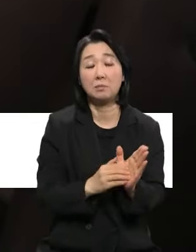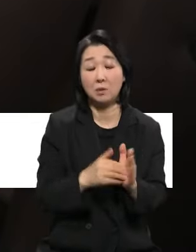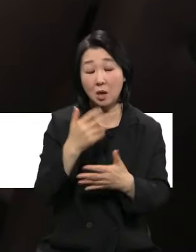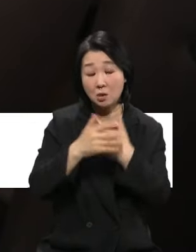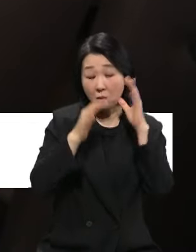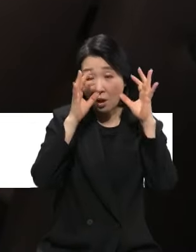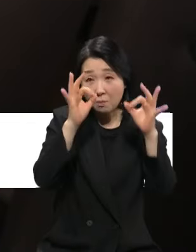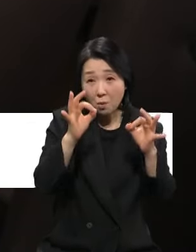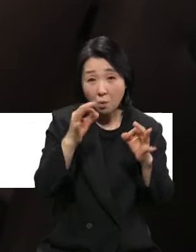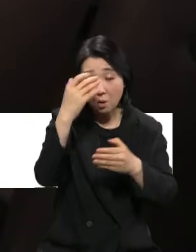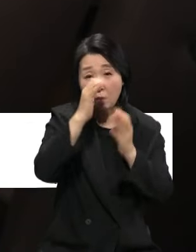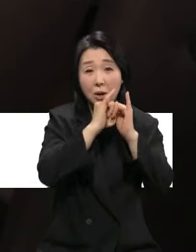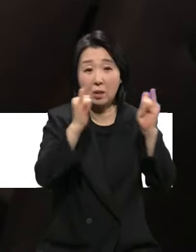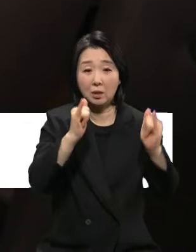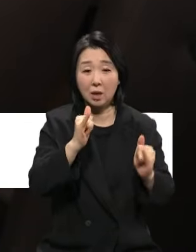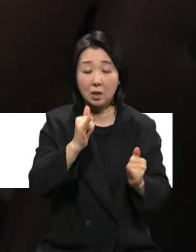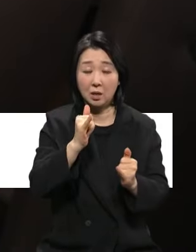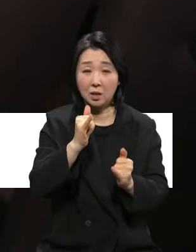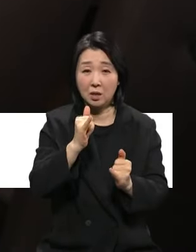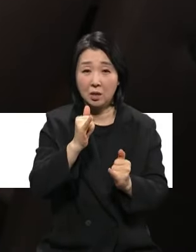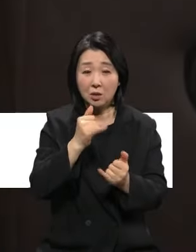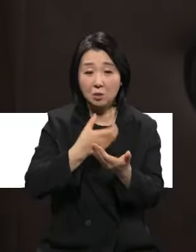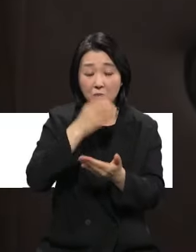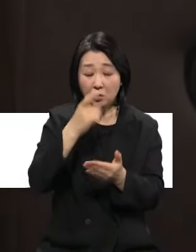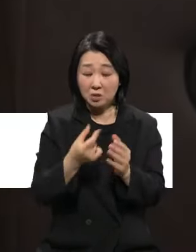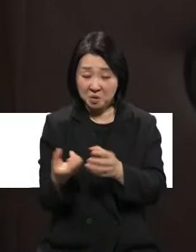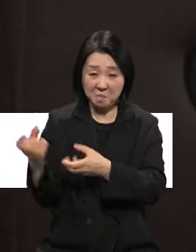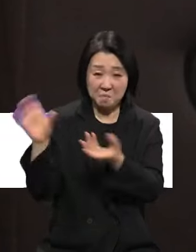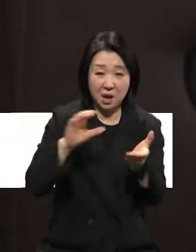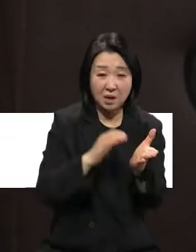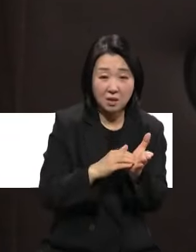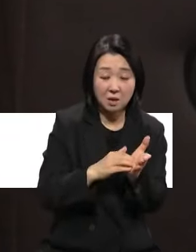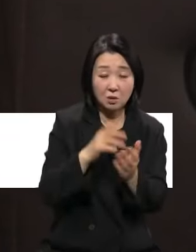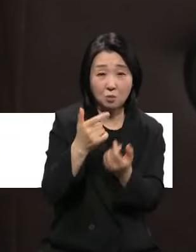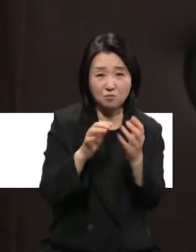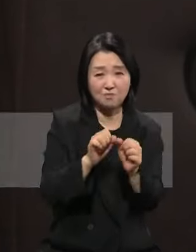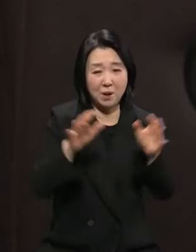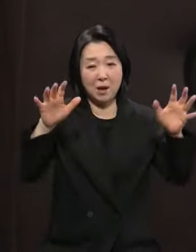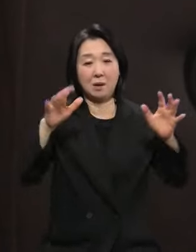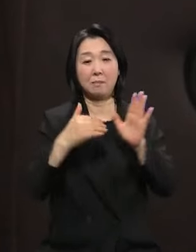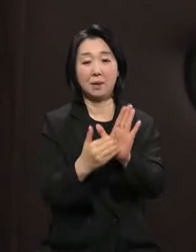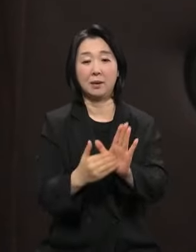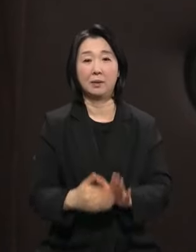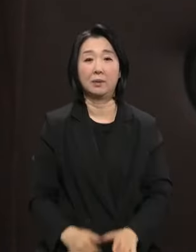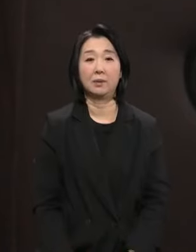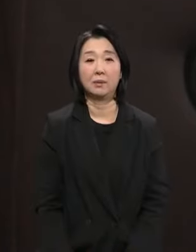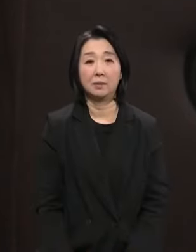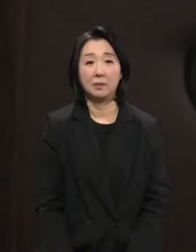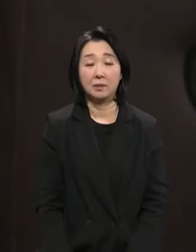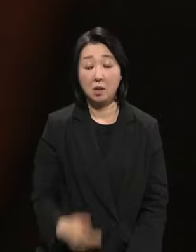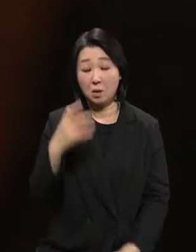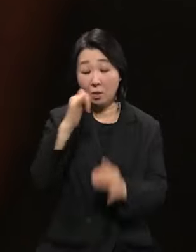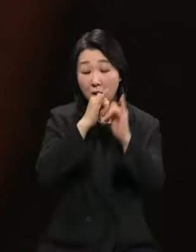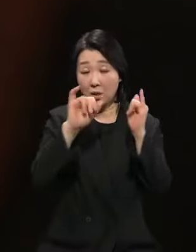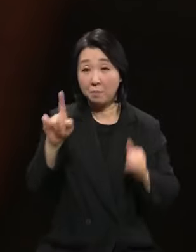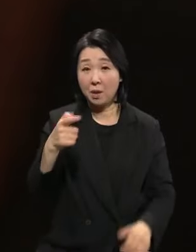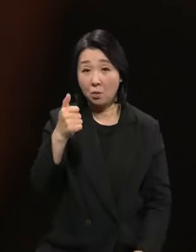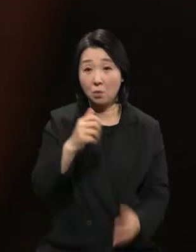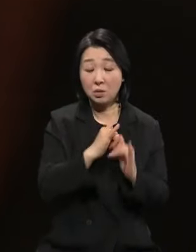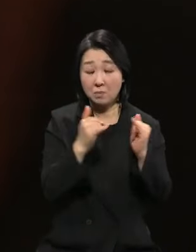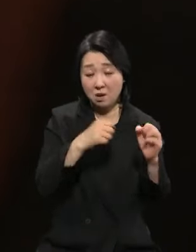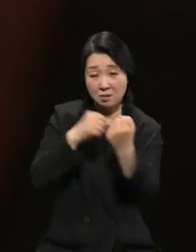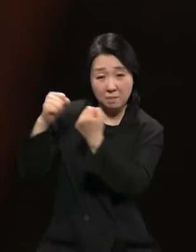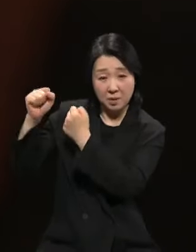보던 관람객이 음료로 초기 진화를 시도해 큰 불로 번지는 걸 막았습니다 관람객 150명이